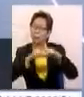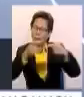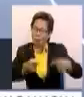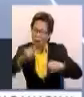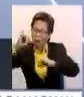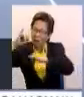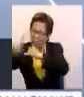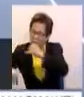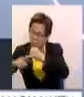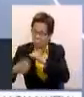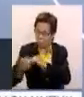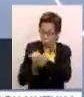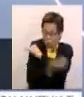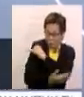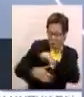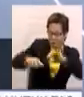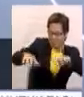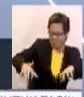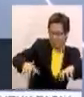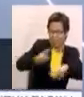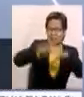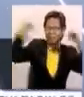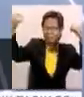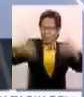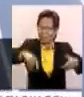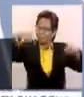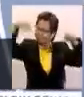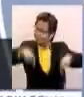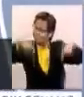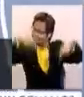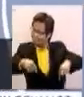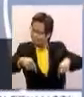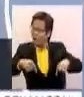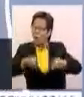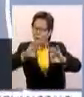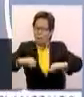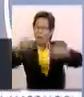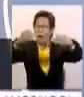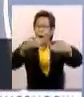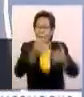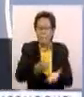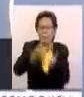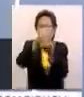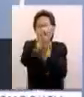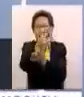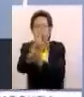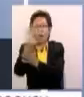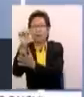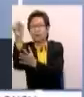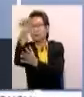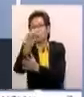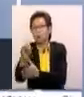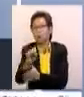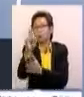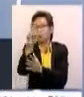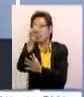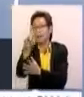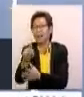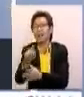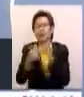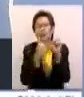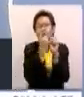terakhir antara kedua-dua negara di stadium ini, iaitu final Piala AFF Suzuki